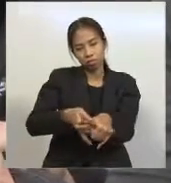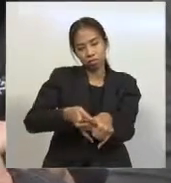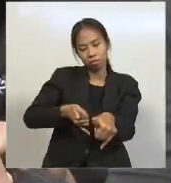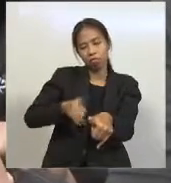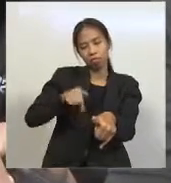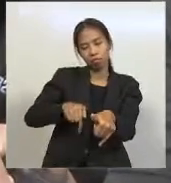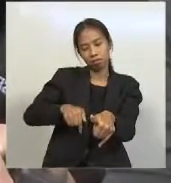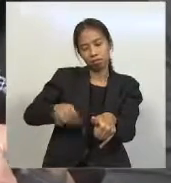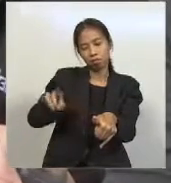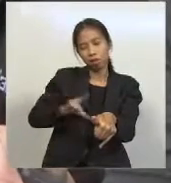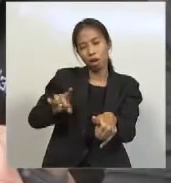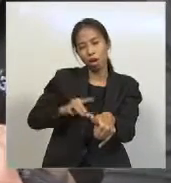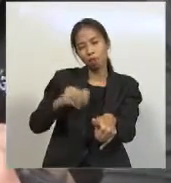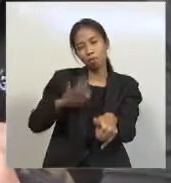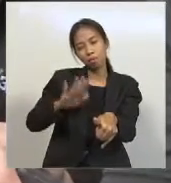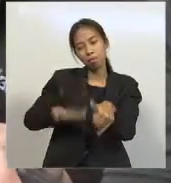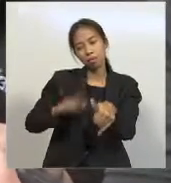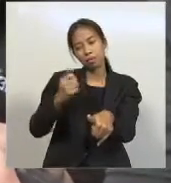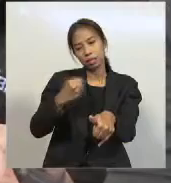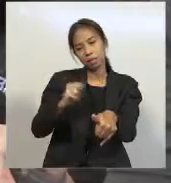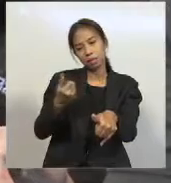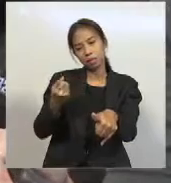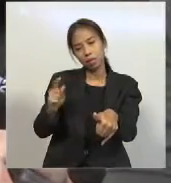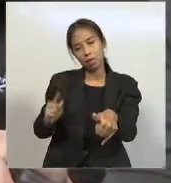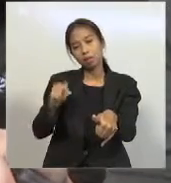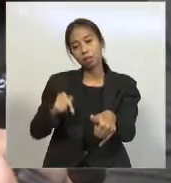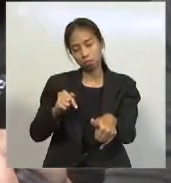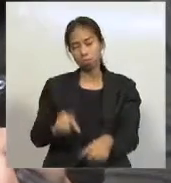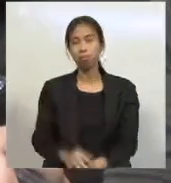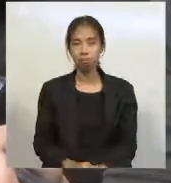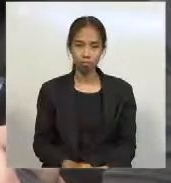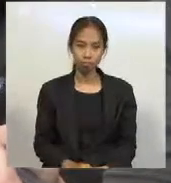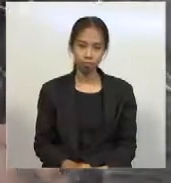ดท้ายเลย เบอร์ 11ใช่ๆครับ ชั้น5 ใช่ครับ